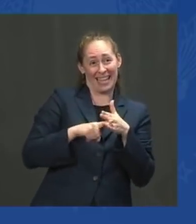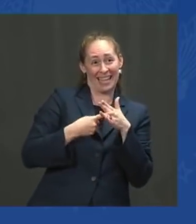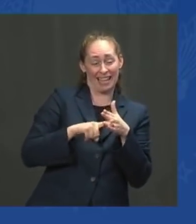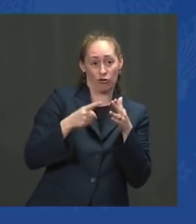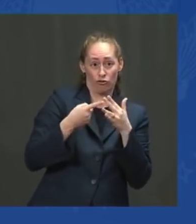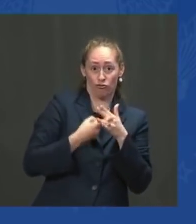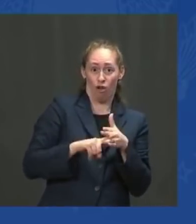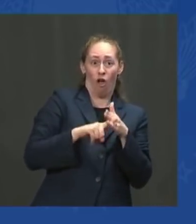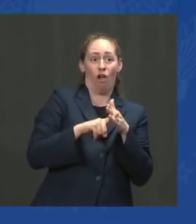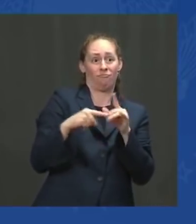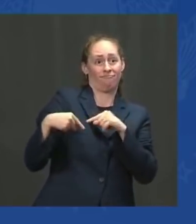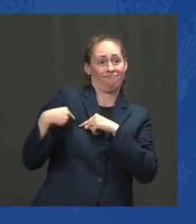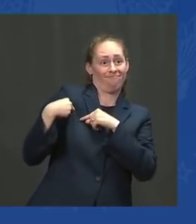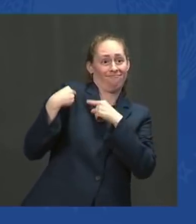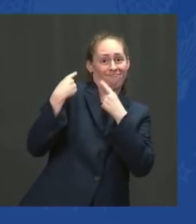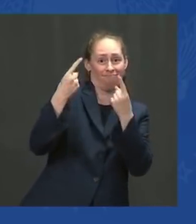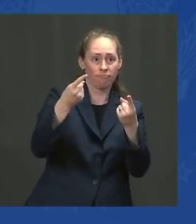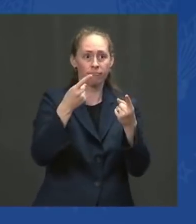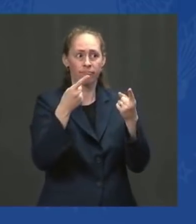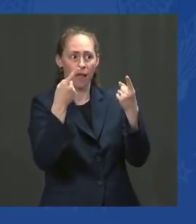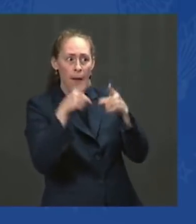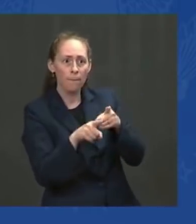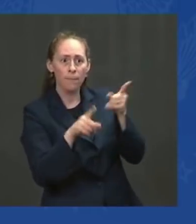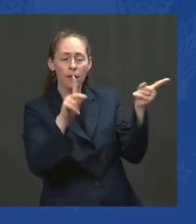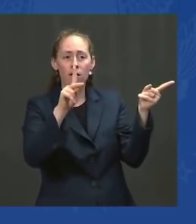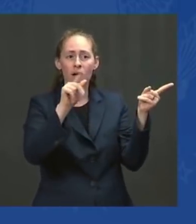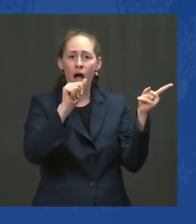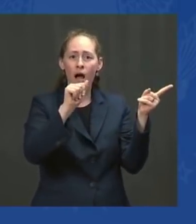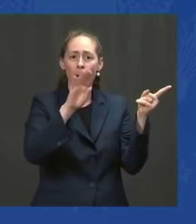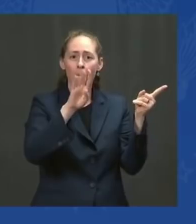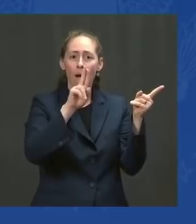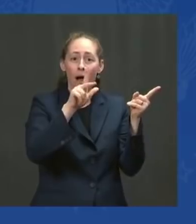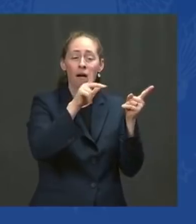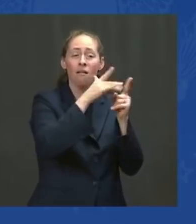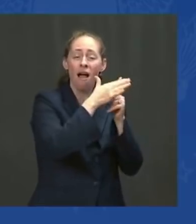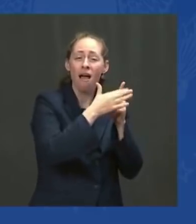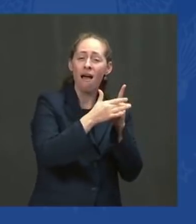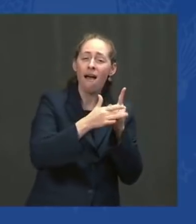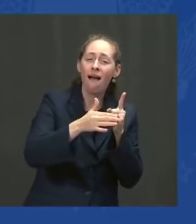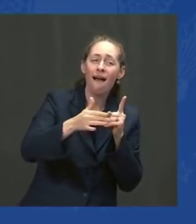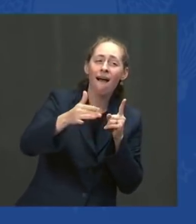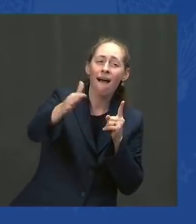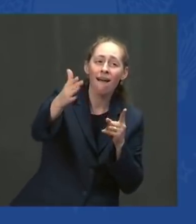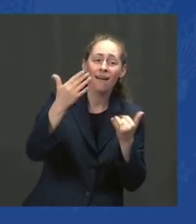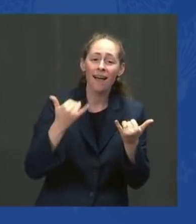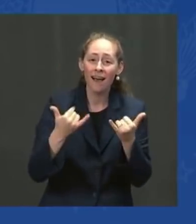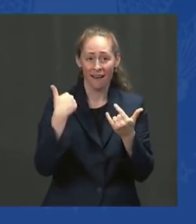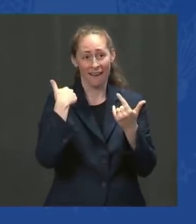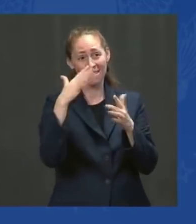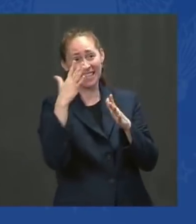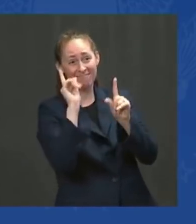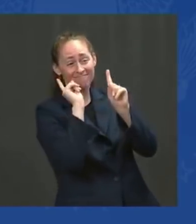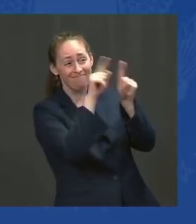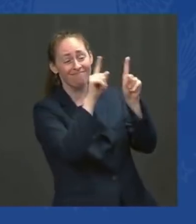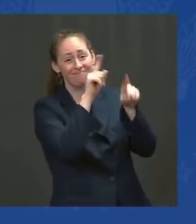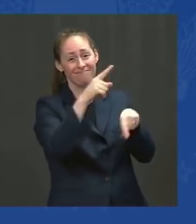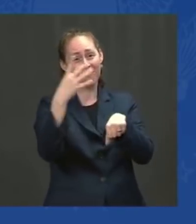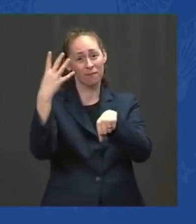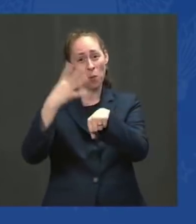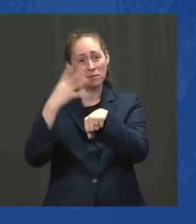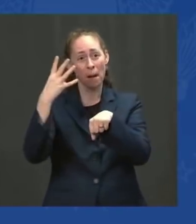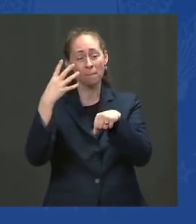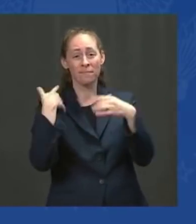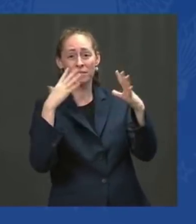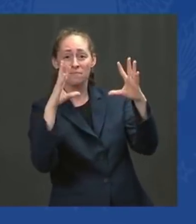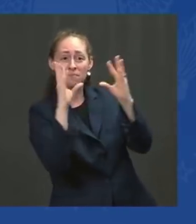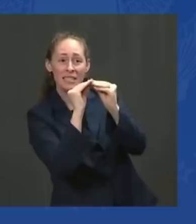的媒体的聚光灯下啊，让美军在阿富汗的失败更增添了一些戏剧性的